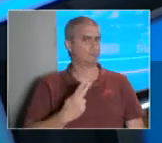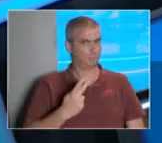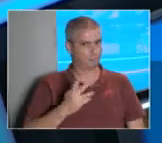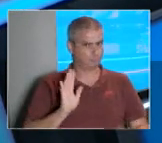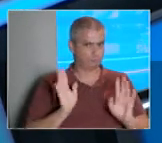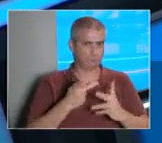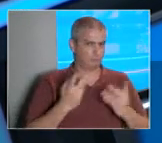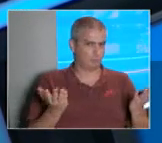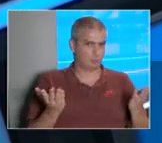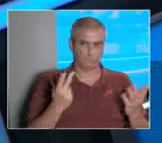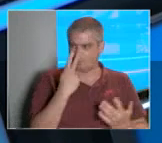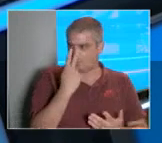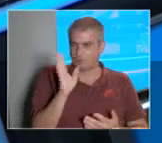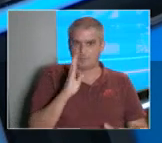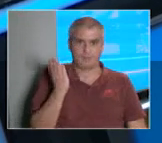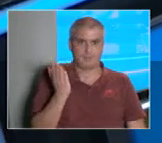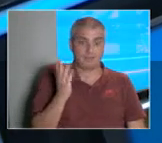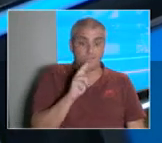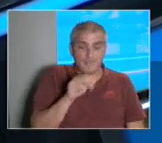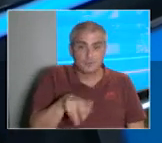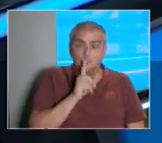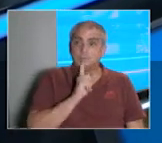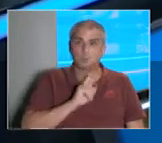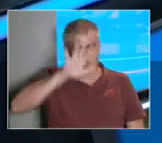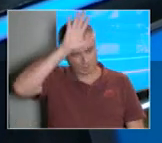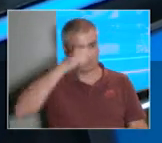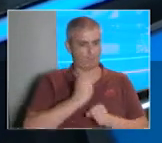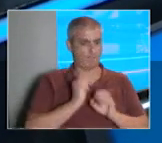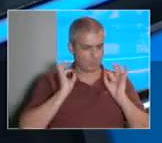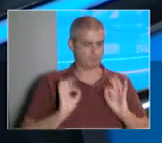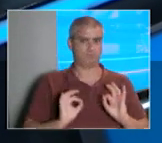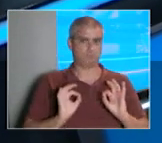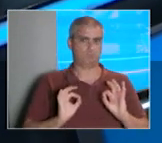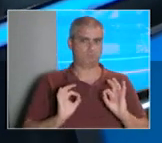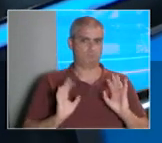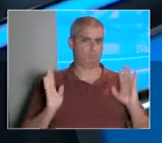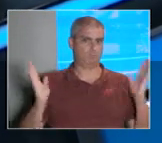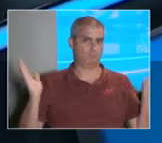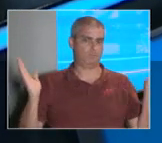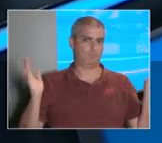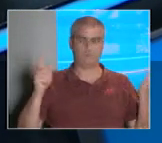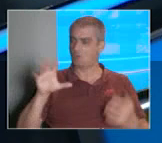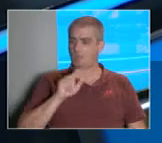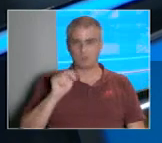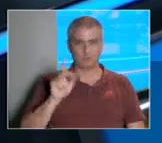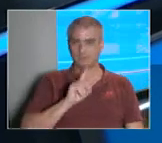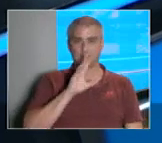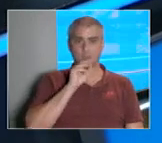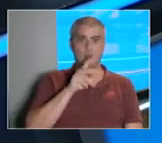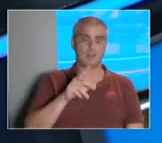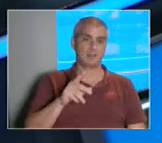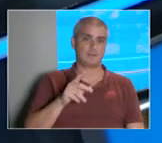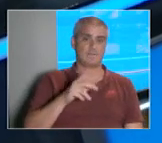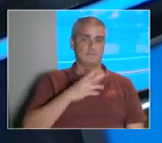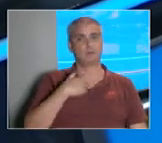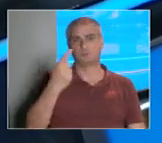אפשר להימנע מכך, מלראות שנתניהו בעניין הסורי והאיראני מתפקד כמו שצריך. אבי לא חייר, הוא לוקח נושא שאסור לך לדבר,